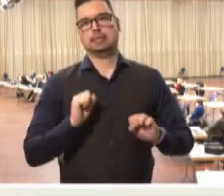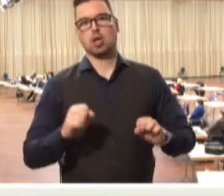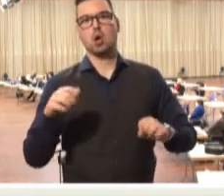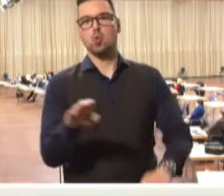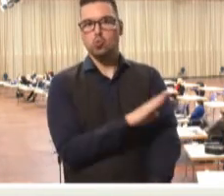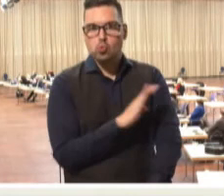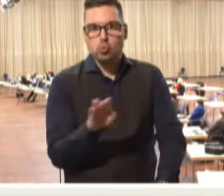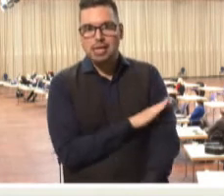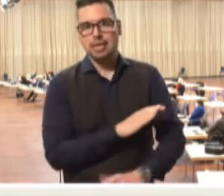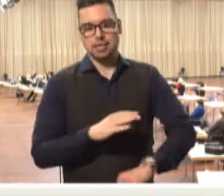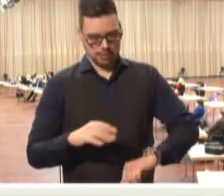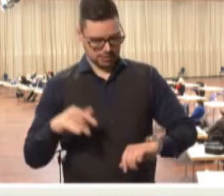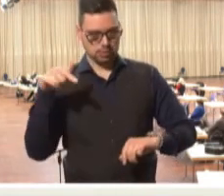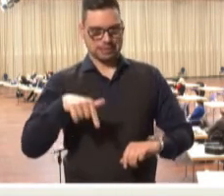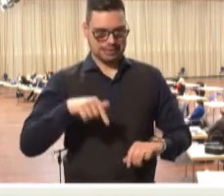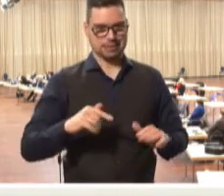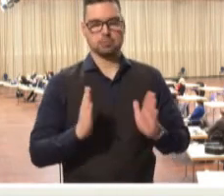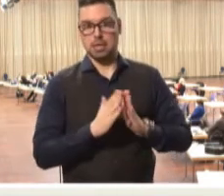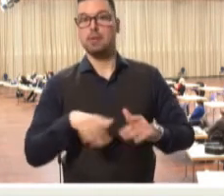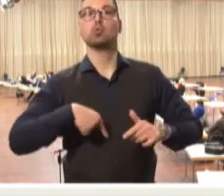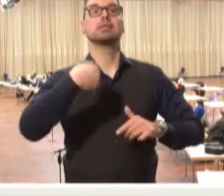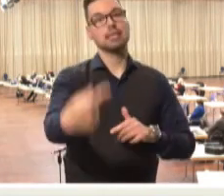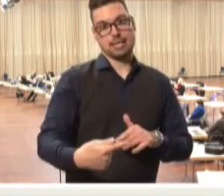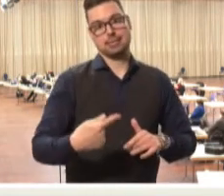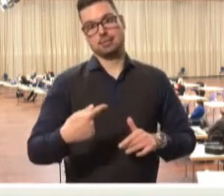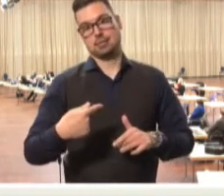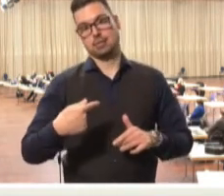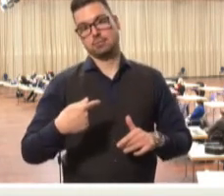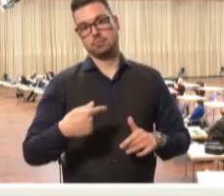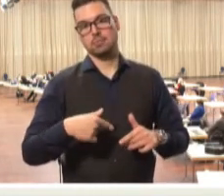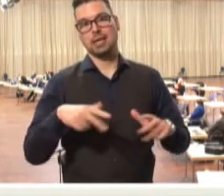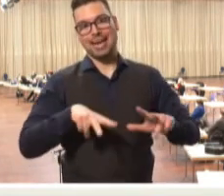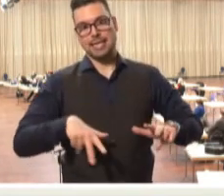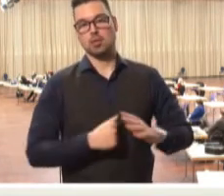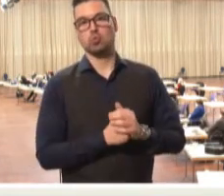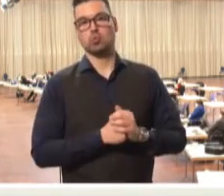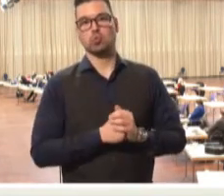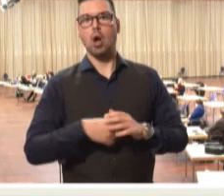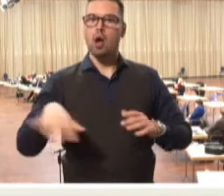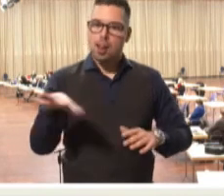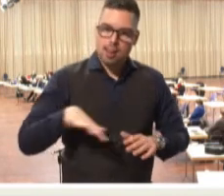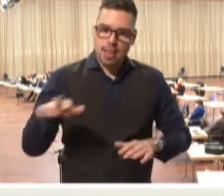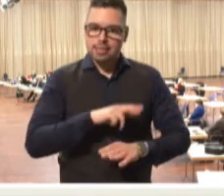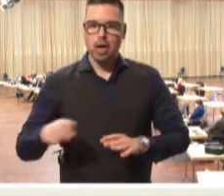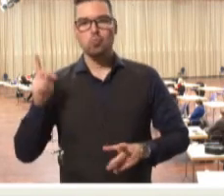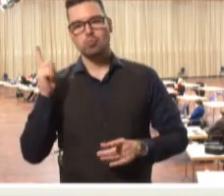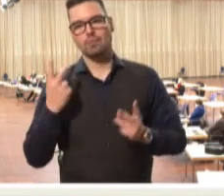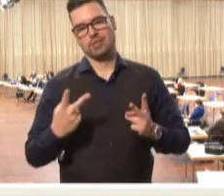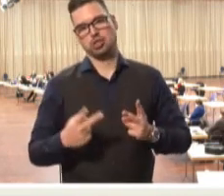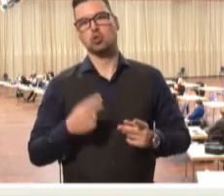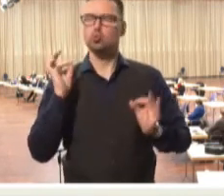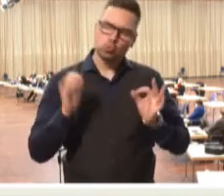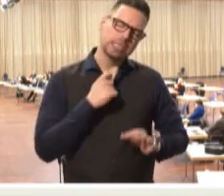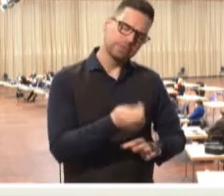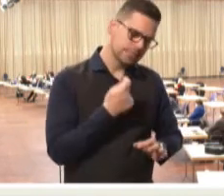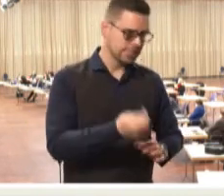Kollegen sowohl dieses als auch des nachfolgenden Parlaments werden sich daran erinnern, weil wir es den Menschen im ländlichen Raum schuldig sind. Es ist gut investiertes